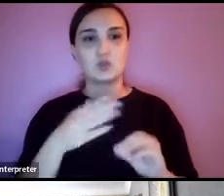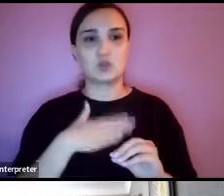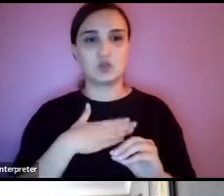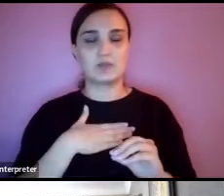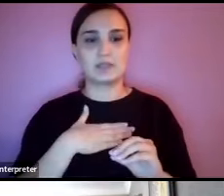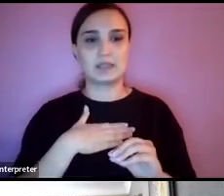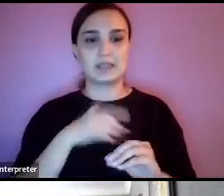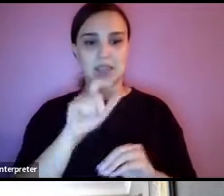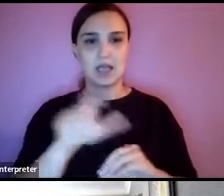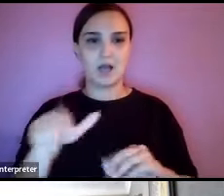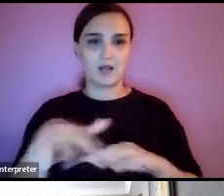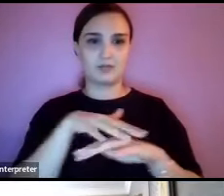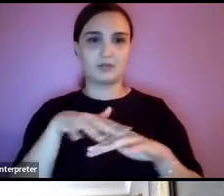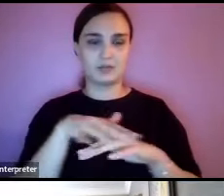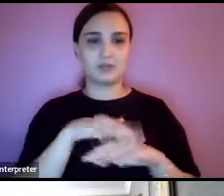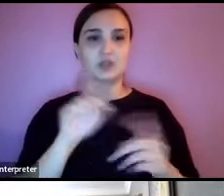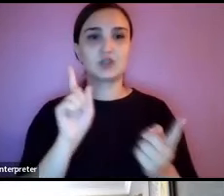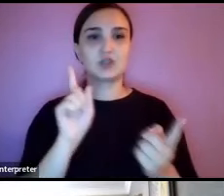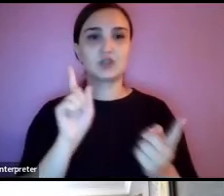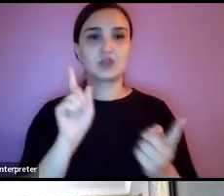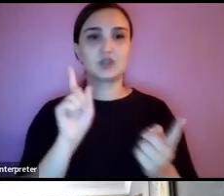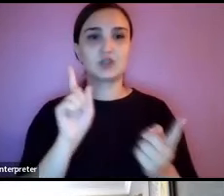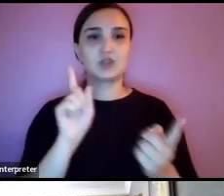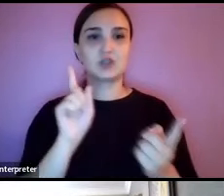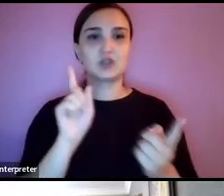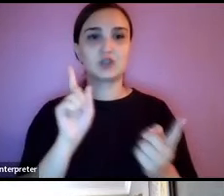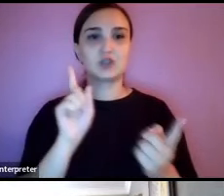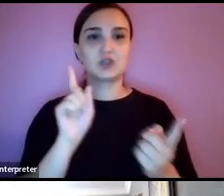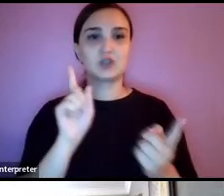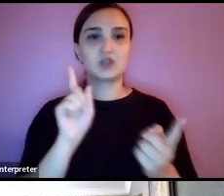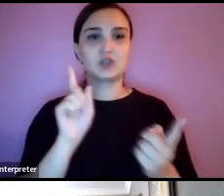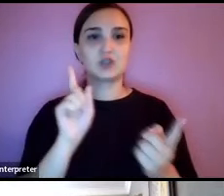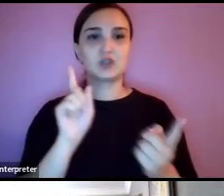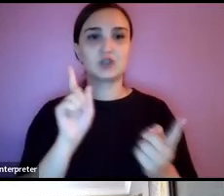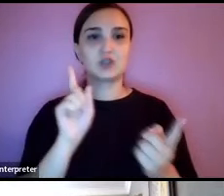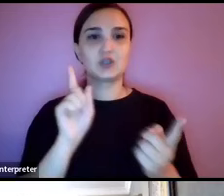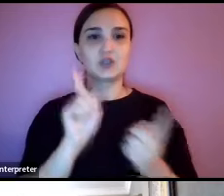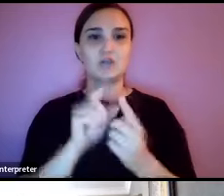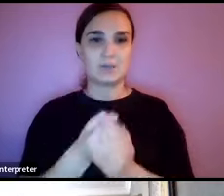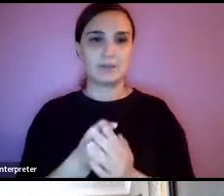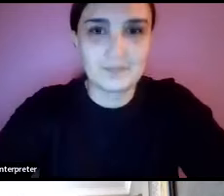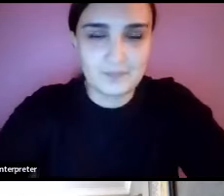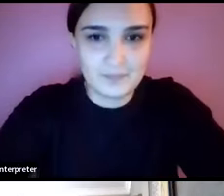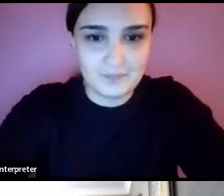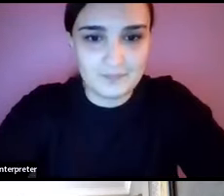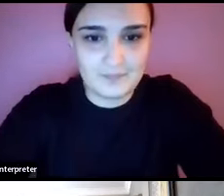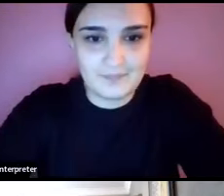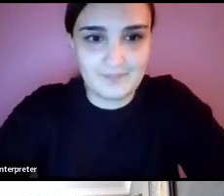აუდიტორიას. შეხვედრამდე. ახონდეს, მშვიდობიან საღამოს გისურვებთ.